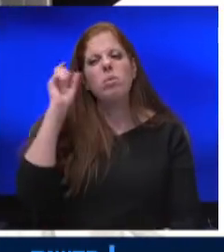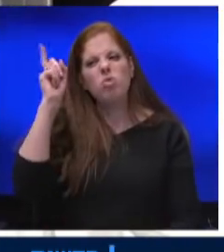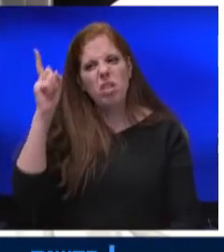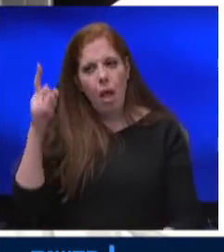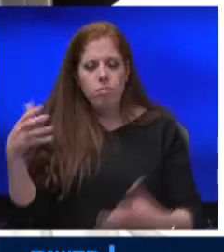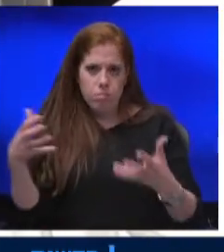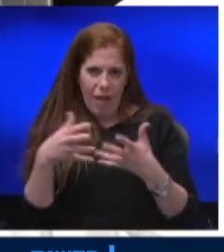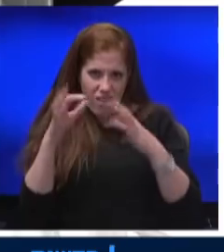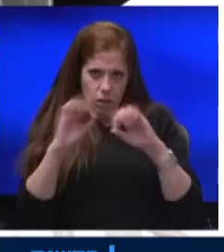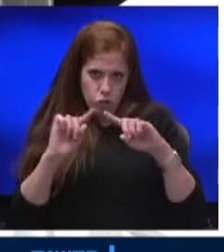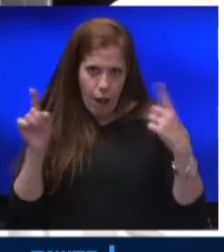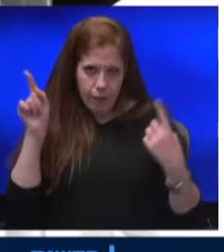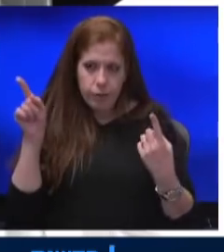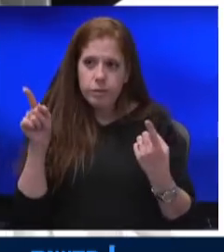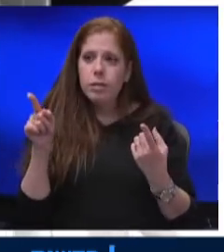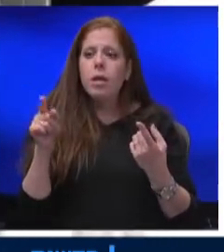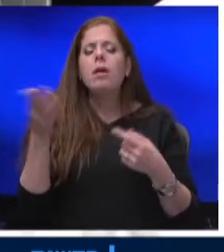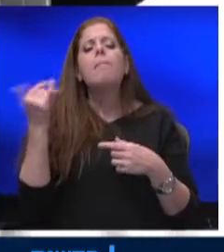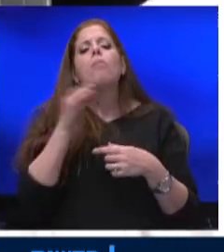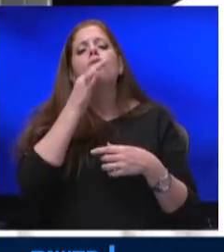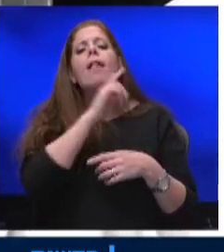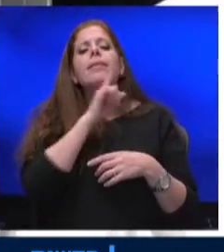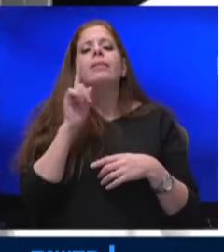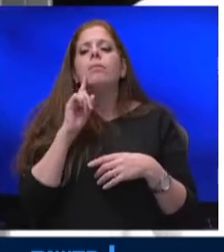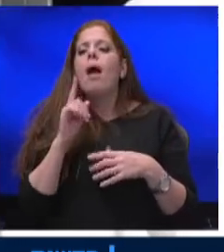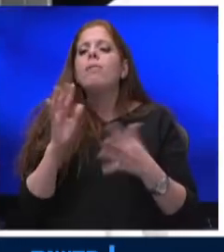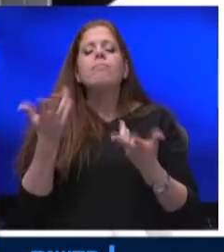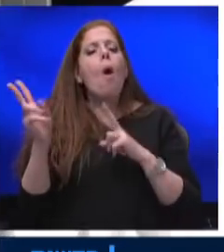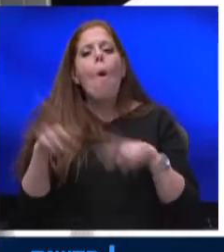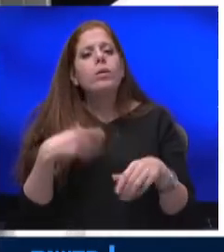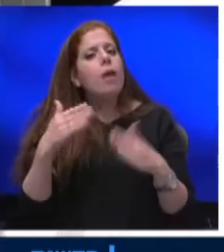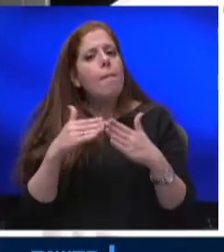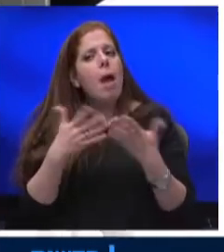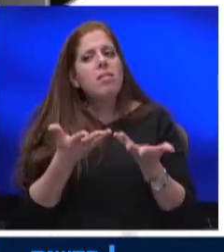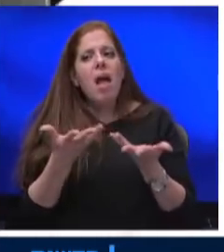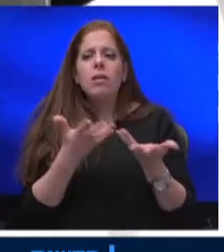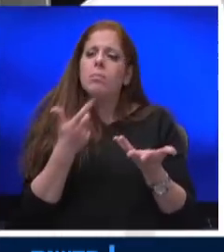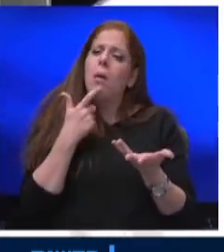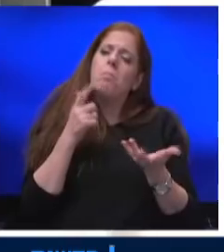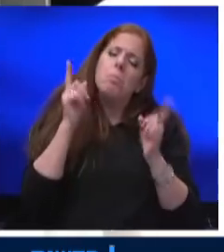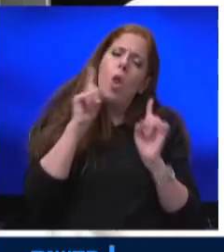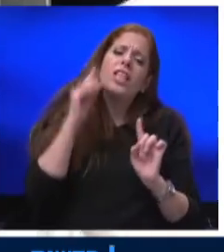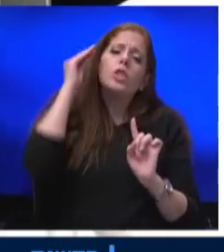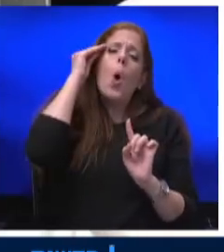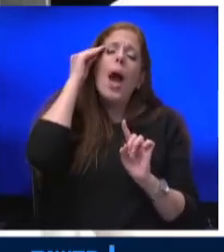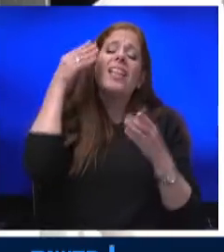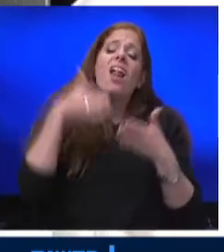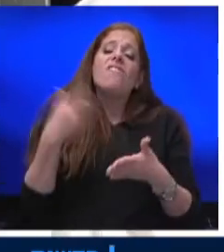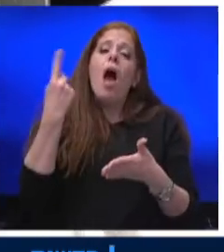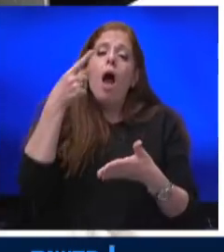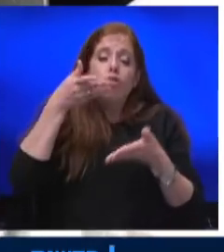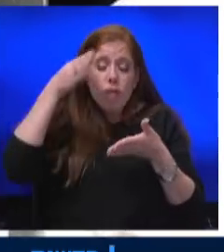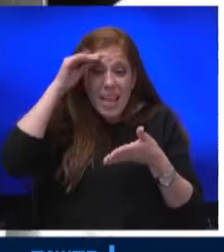אחרת. אז פעם שאלתי את אמא שלי איך הוא חזר הביתה, איך הוא... לא יודע, זוכרת לוויה אחת של ילד שאז הוא חזר הביתה